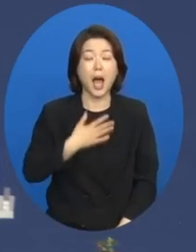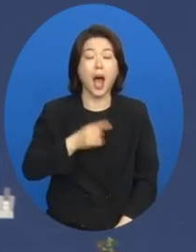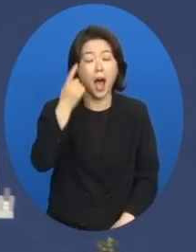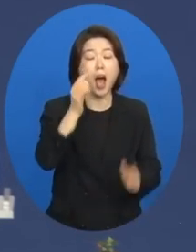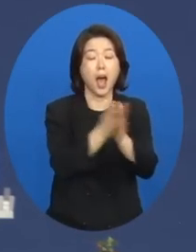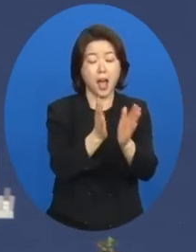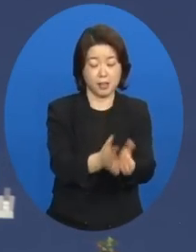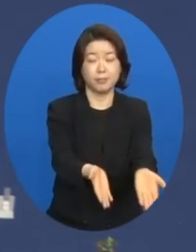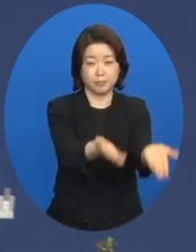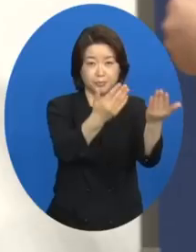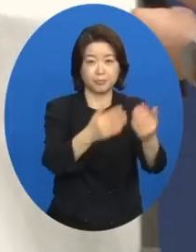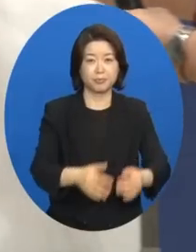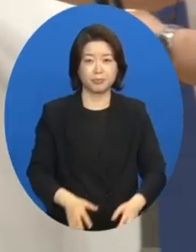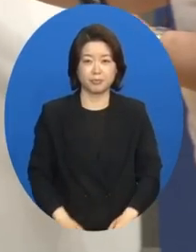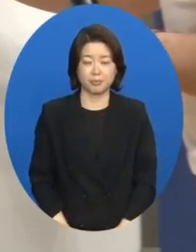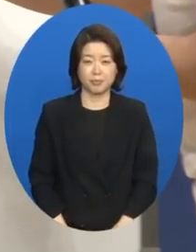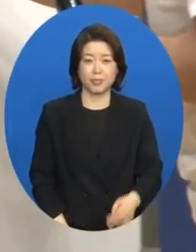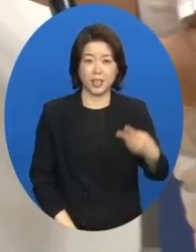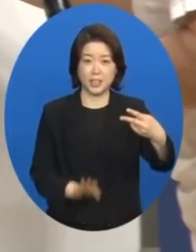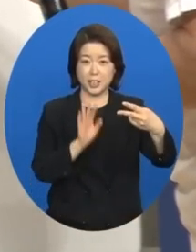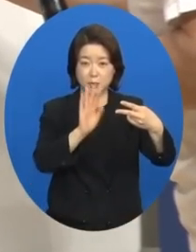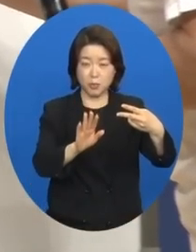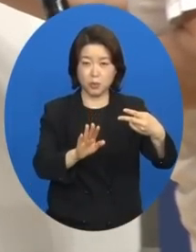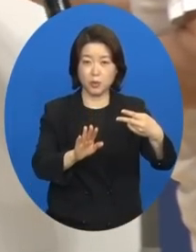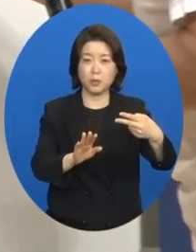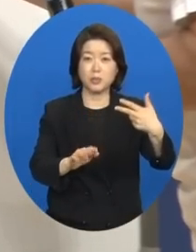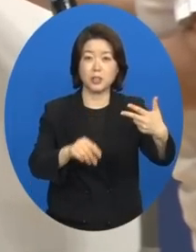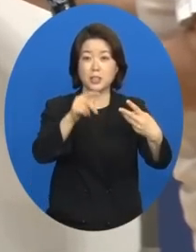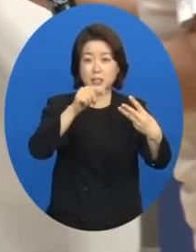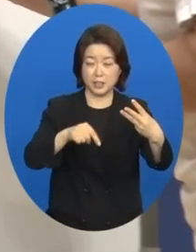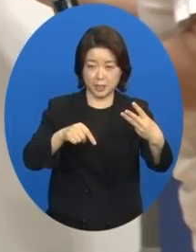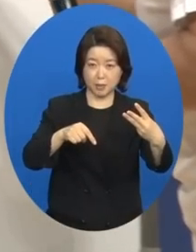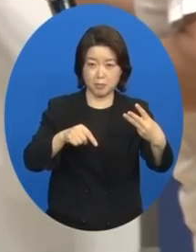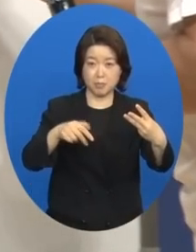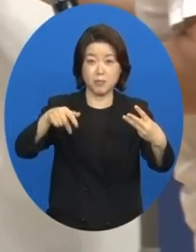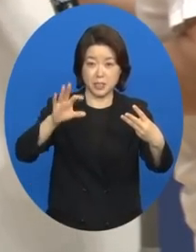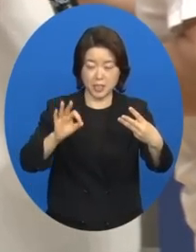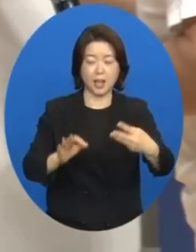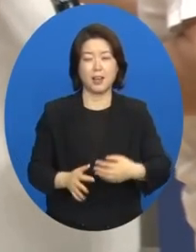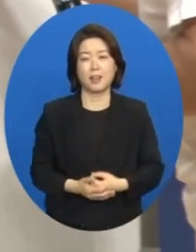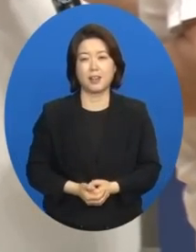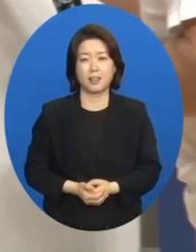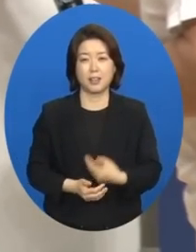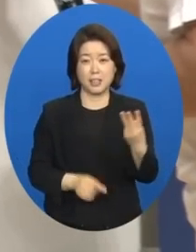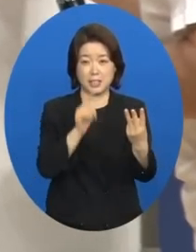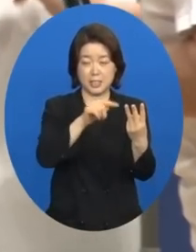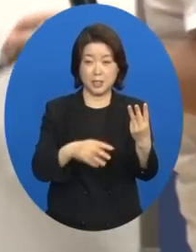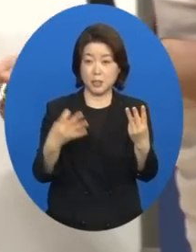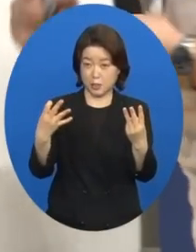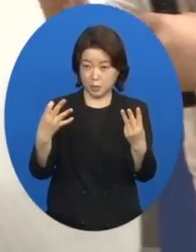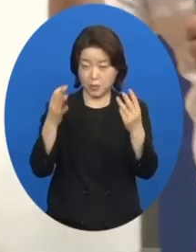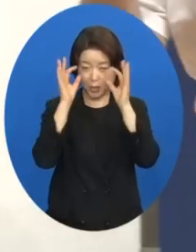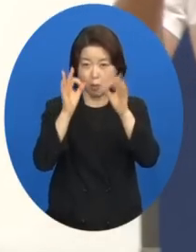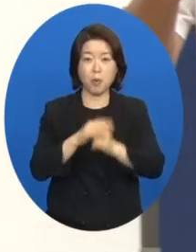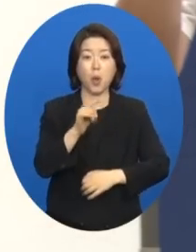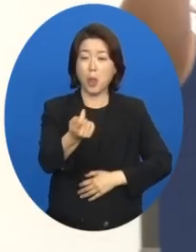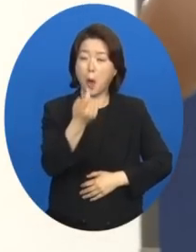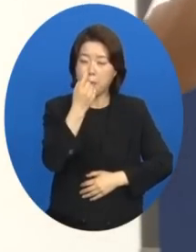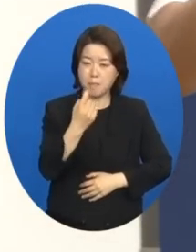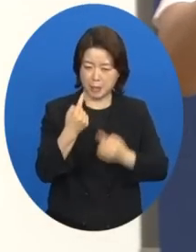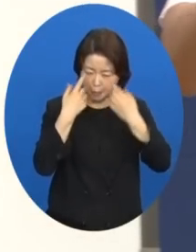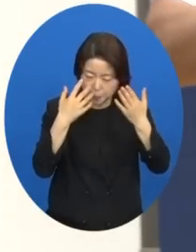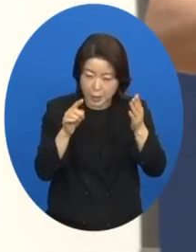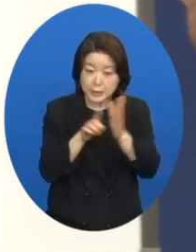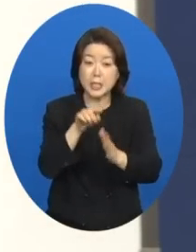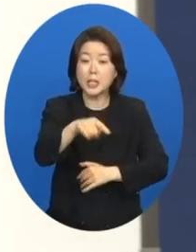디모데후서 3장 성경에 대해서 디모데후서 3장 14절 너는 배우고 확신한